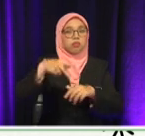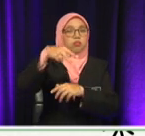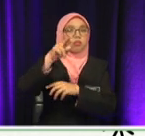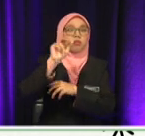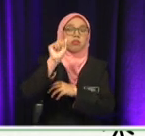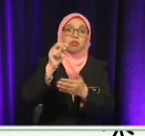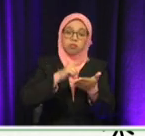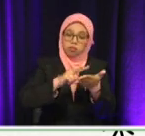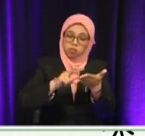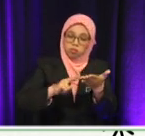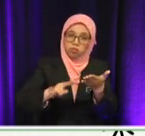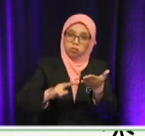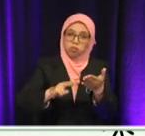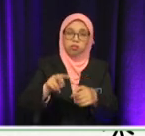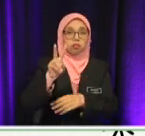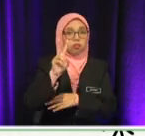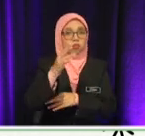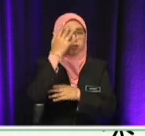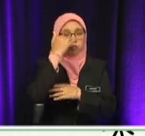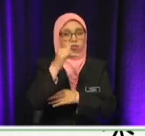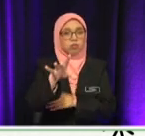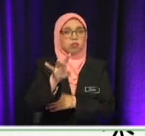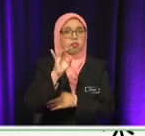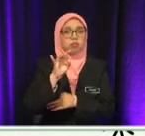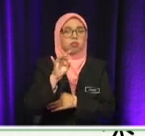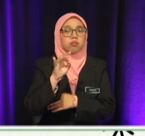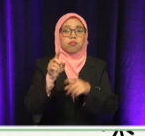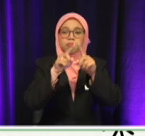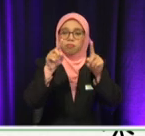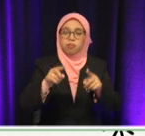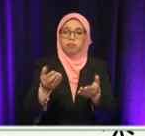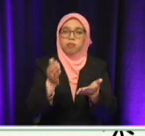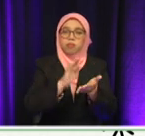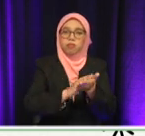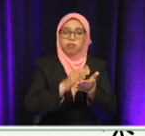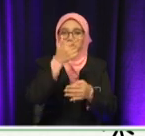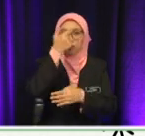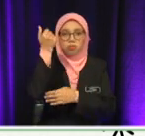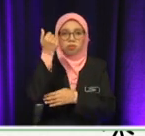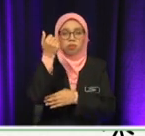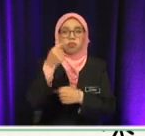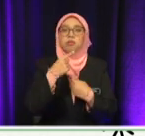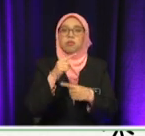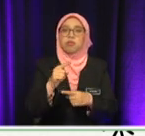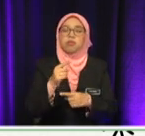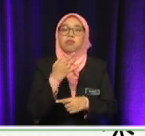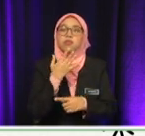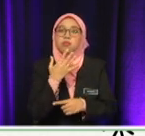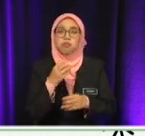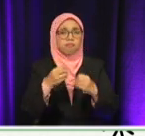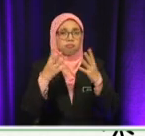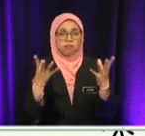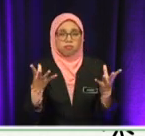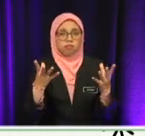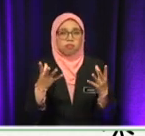Okey, nombor dua, kenapa cikgu pilih kad imbasan ni? Sebab jawapan cikgu berwarna-warni dan penerangan cikgu ialah